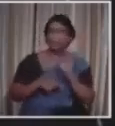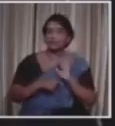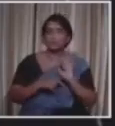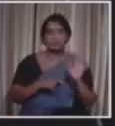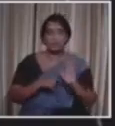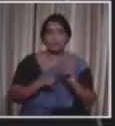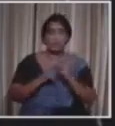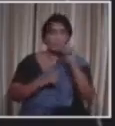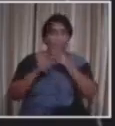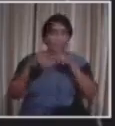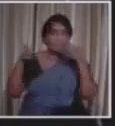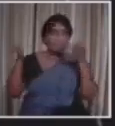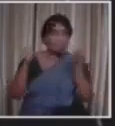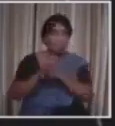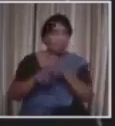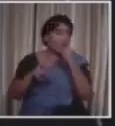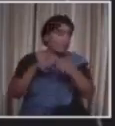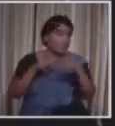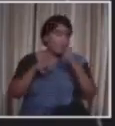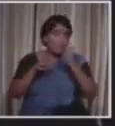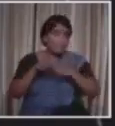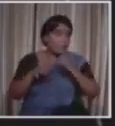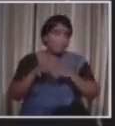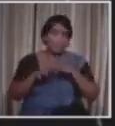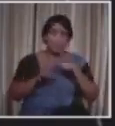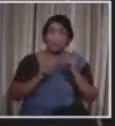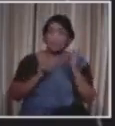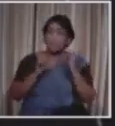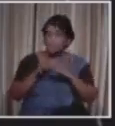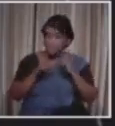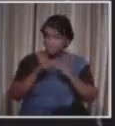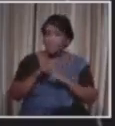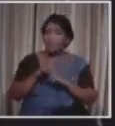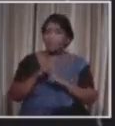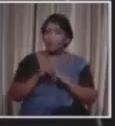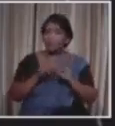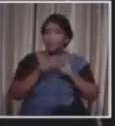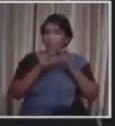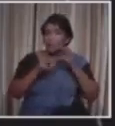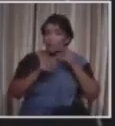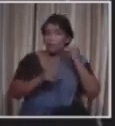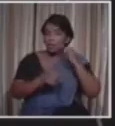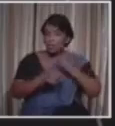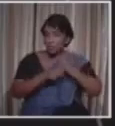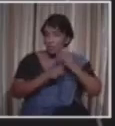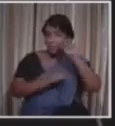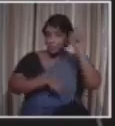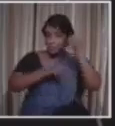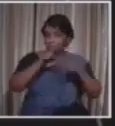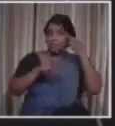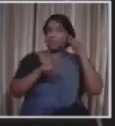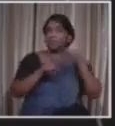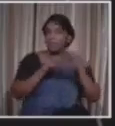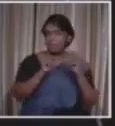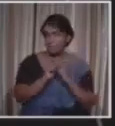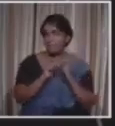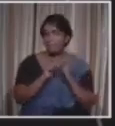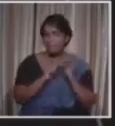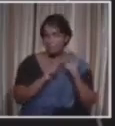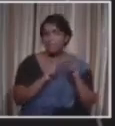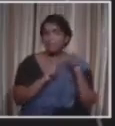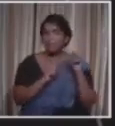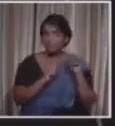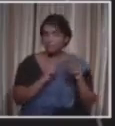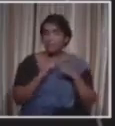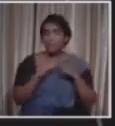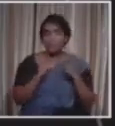मे दीवन्ना विरा प्रश्न दिए प्रश्न दीयनवा निलधारी मे प्रश्न दीयनवा कौर वारेवना मे